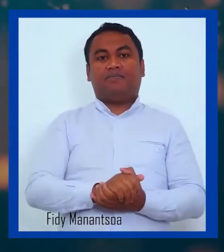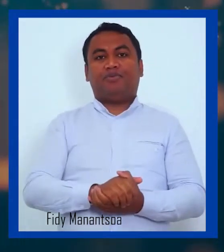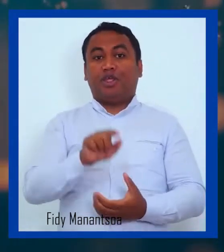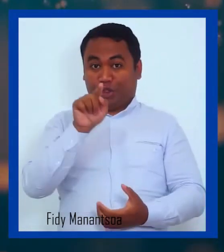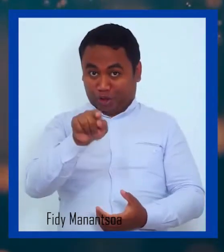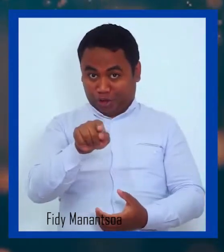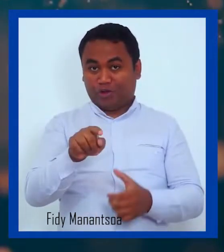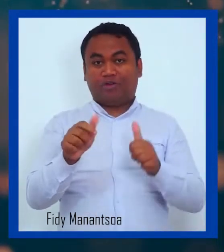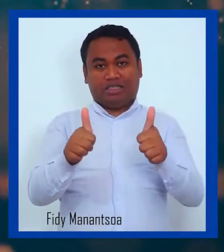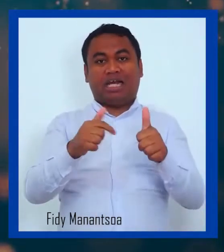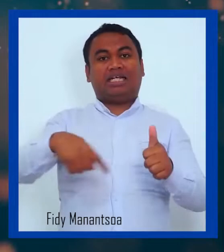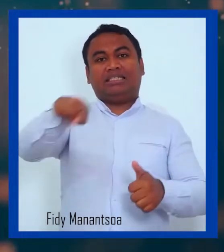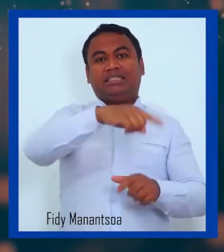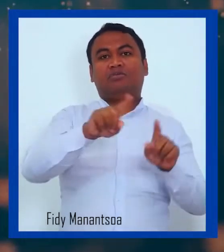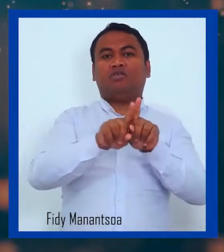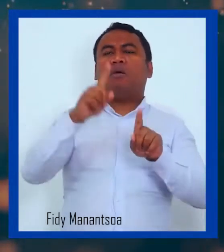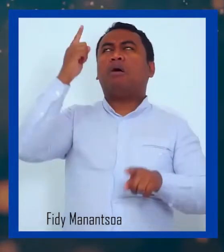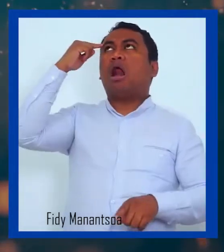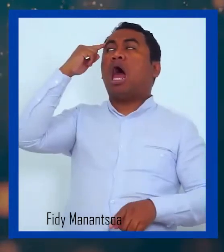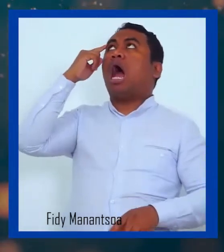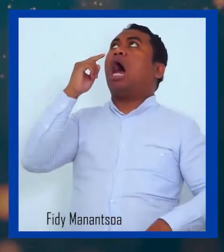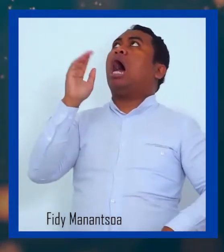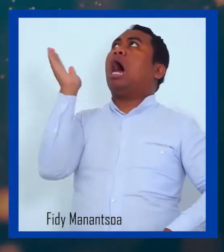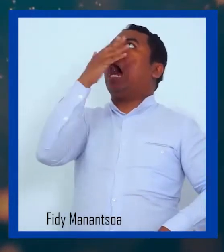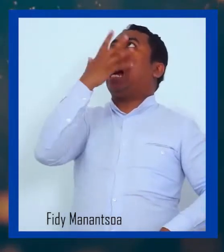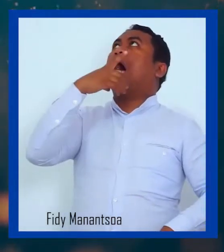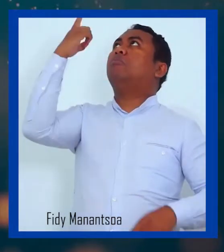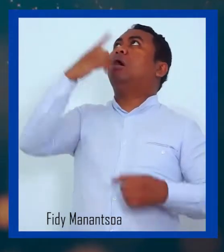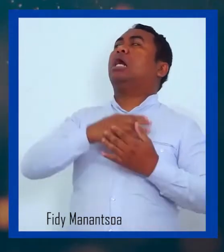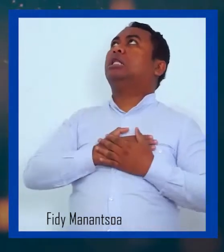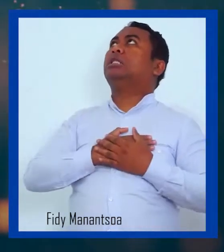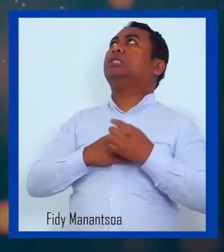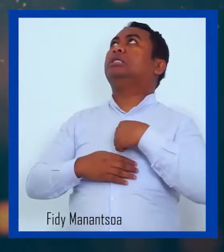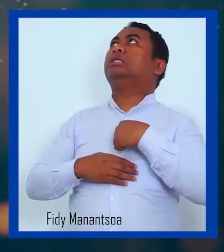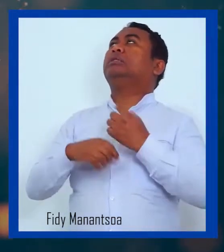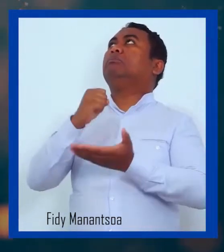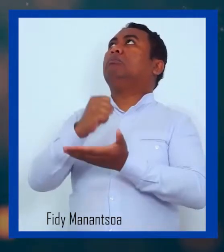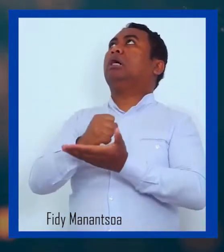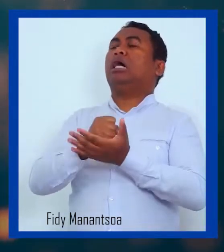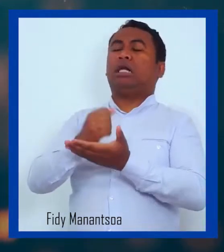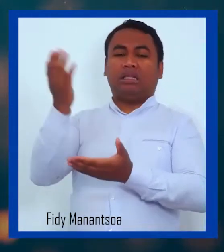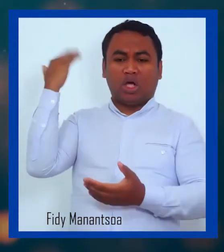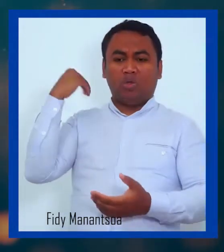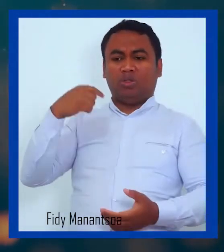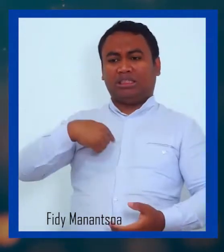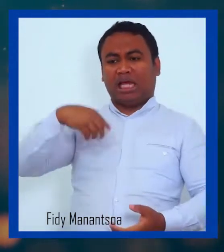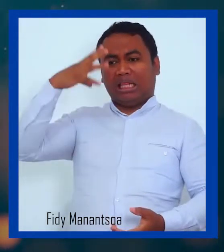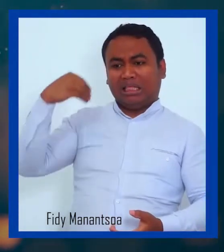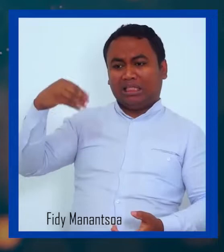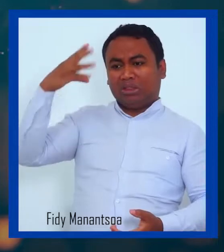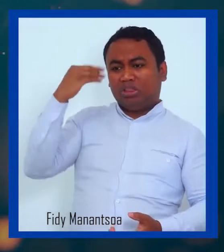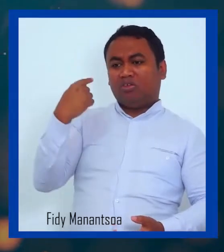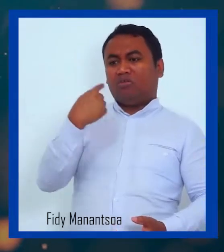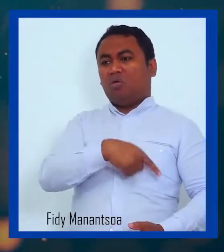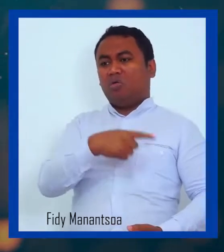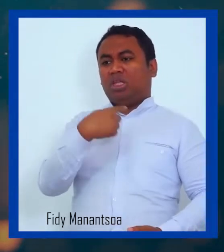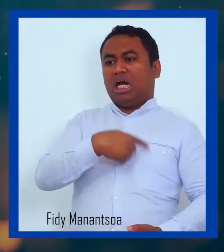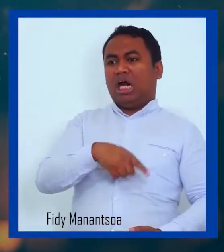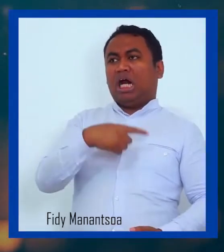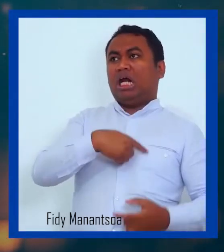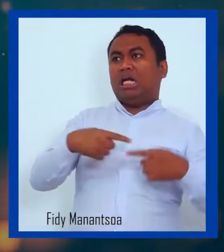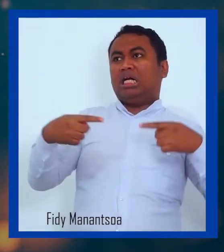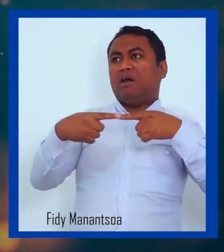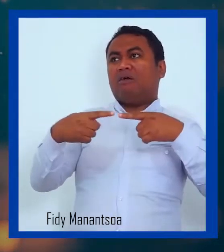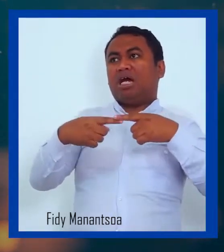no tokony hahatonga antsika hatsapa manao hoe tena tia marina Andriamanitra. Fa tena nientiny tokoa, nozakainy tokoa, lasany tokoa